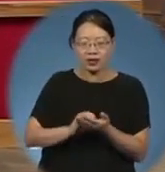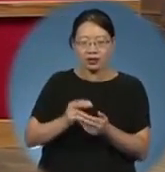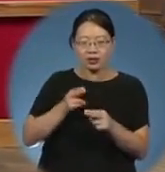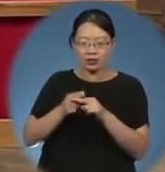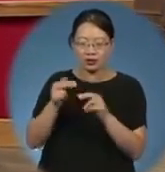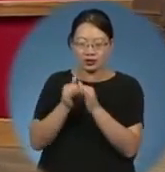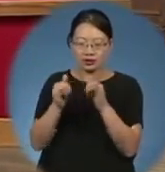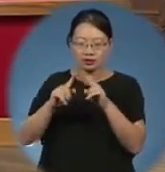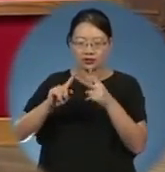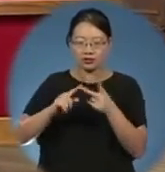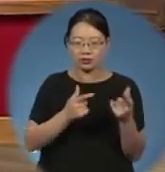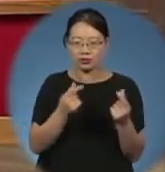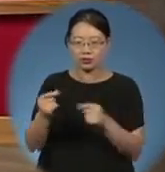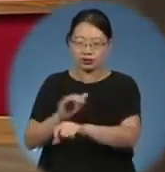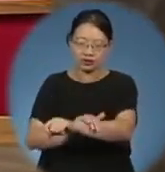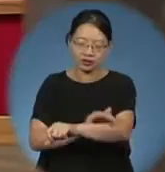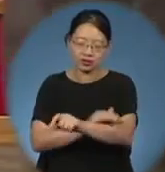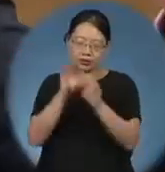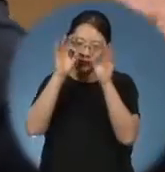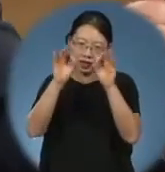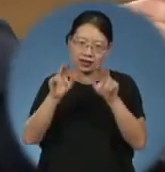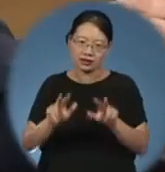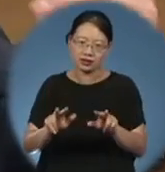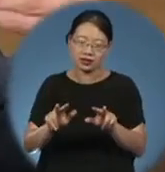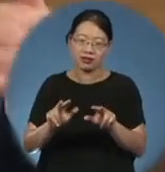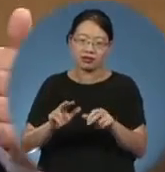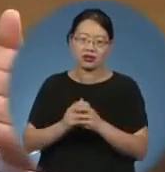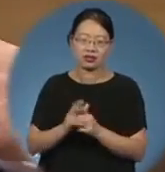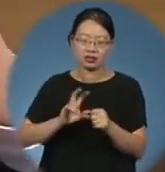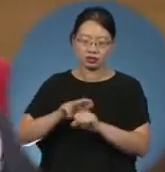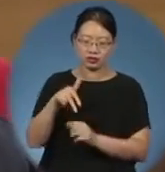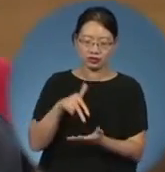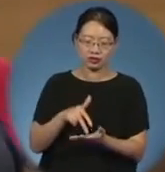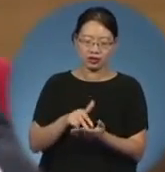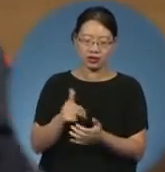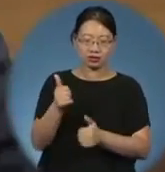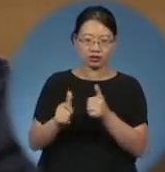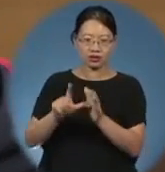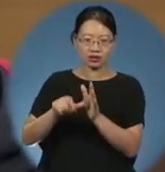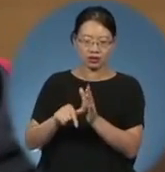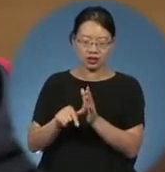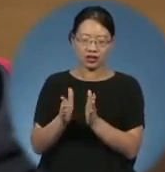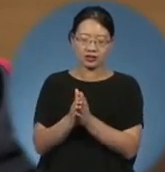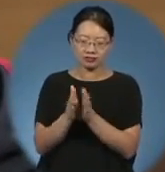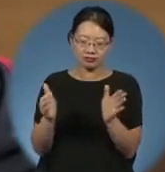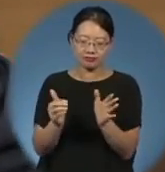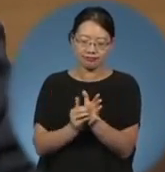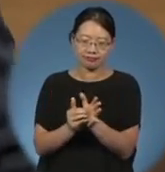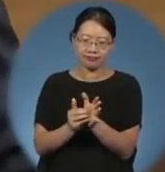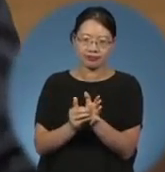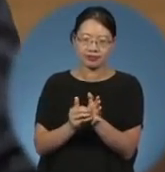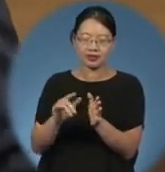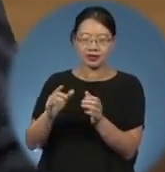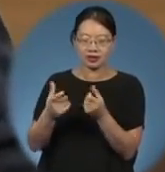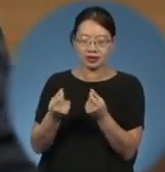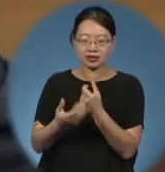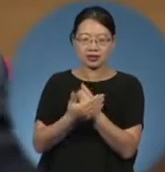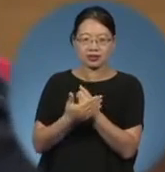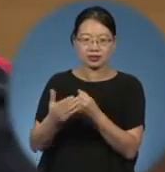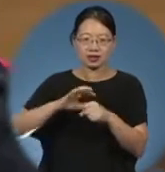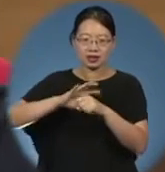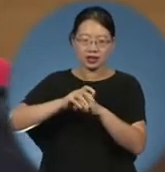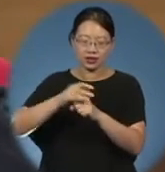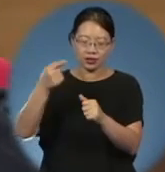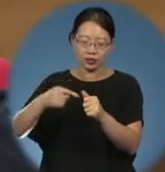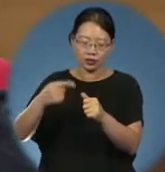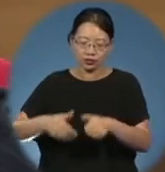든지 모든 직업에 있어서 이제 지금 적 차원에서 경쟁하는 시대로 돌입 을 했다 예 그렇기 때문에 3 교회